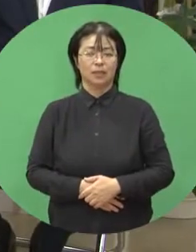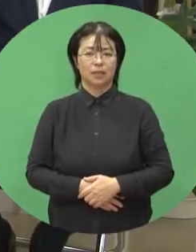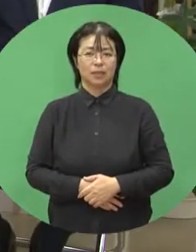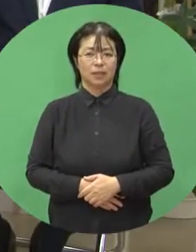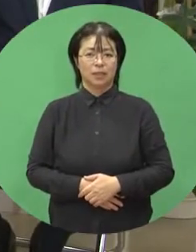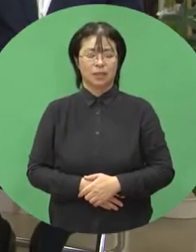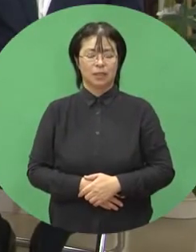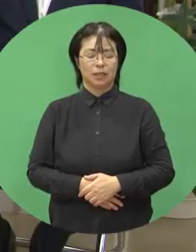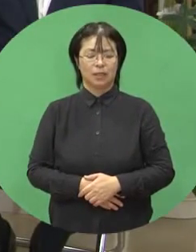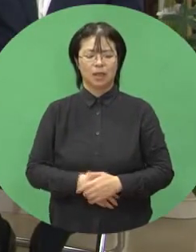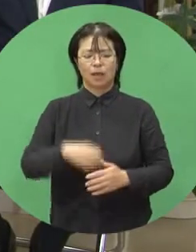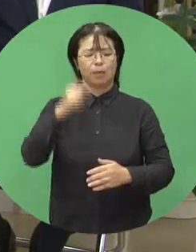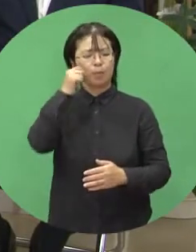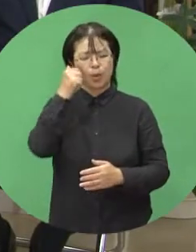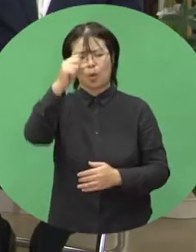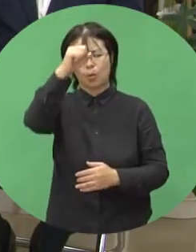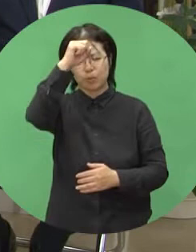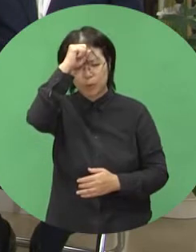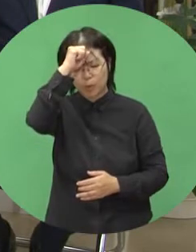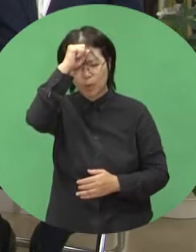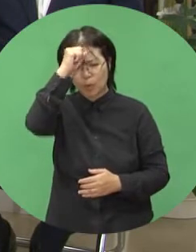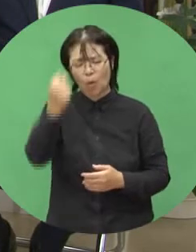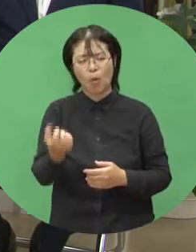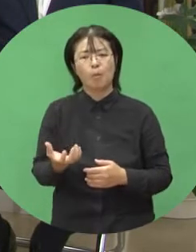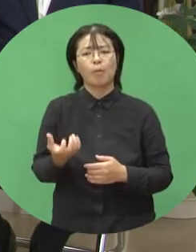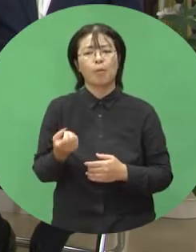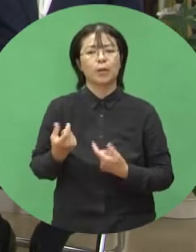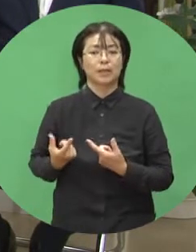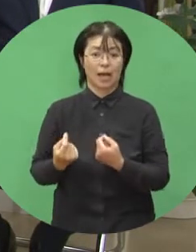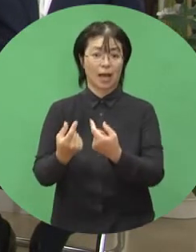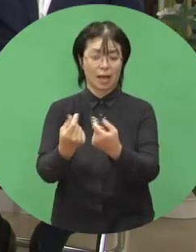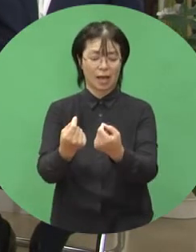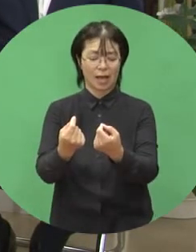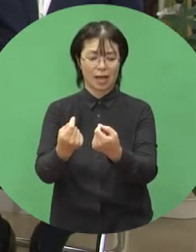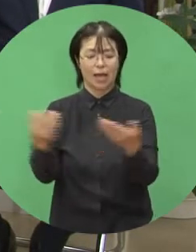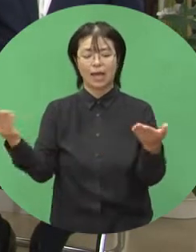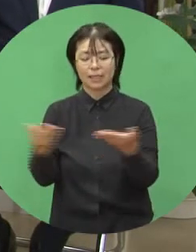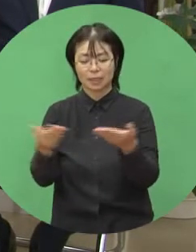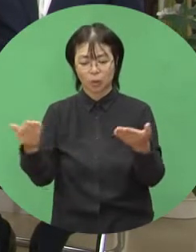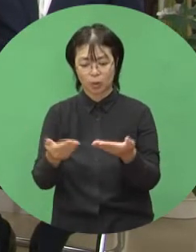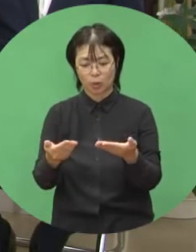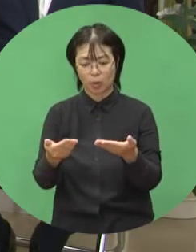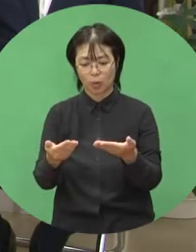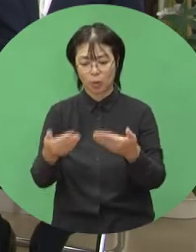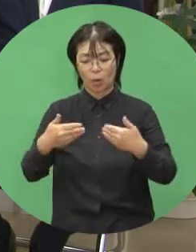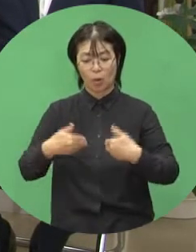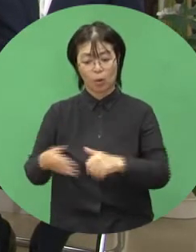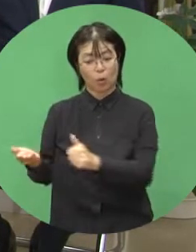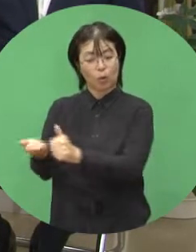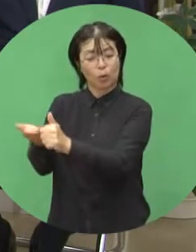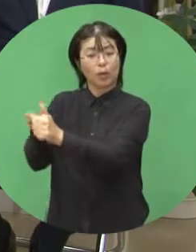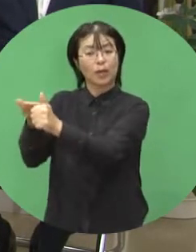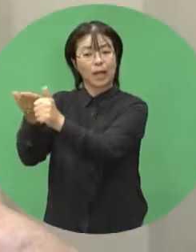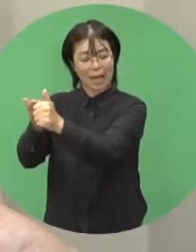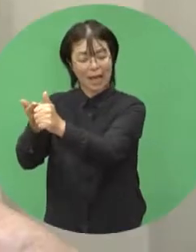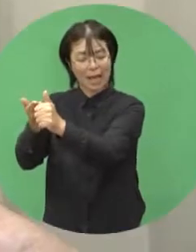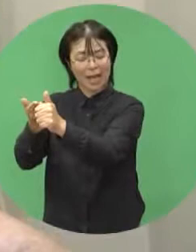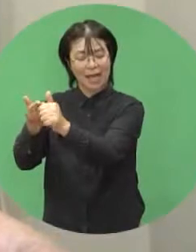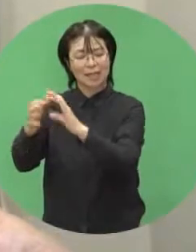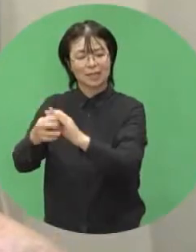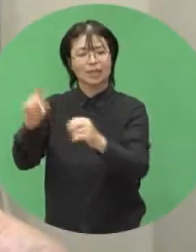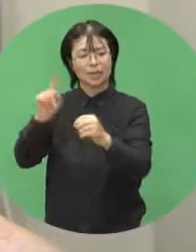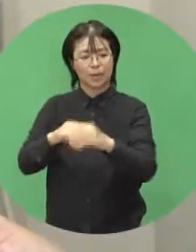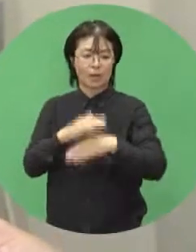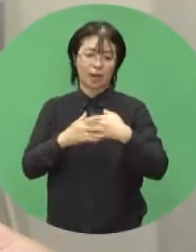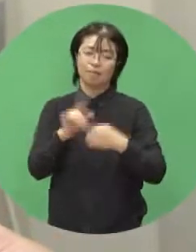この難病と向き合いながら仕事や子育てを続けていくために大切なことを教えていただいていいですか？ 無理をして